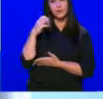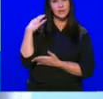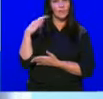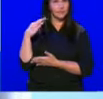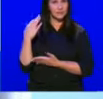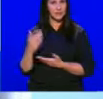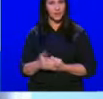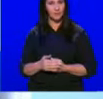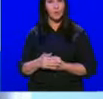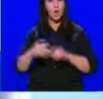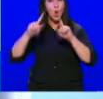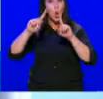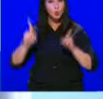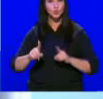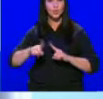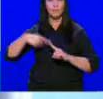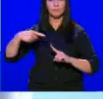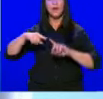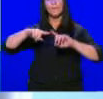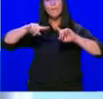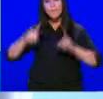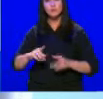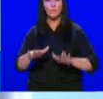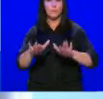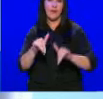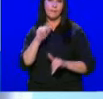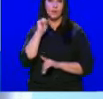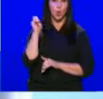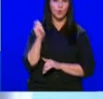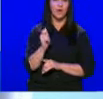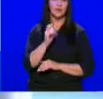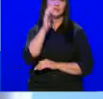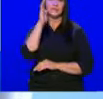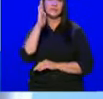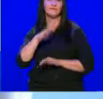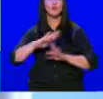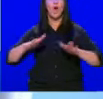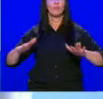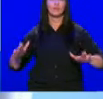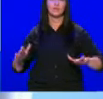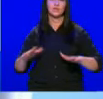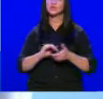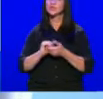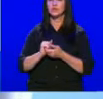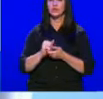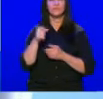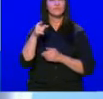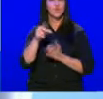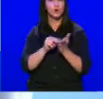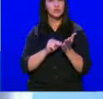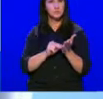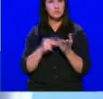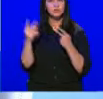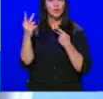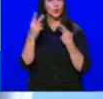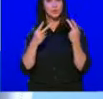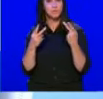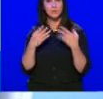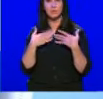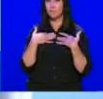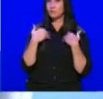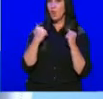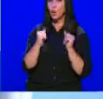президент. Ускорена процедура за бързо приемане на Украина в Североатлантическия съюз. В този смисъл, разбира се, че